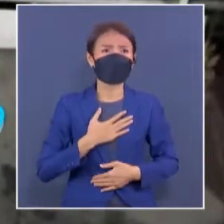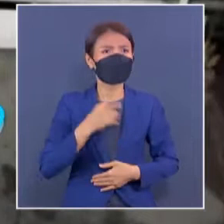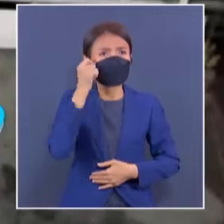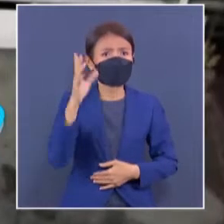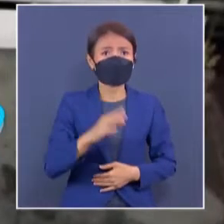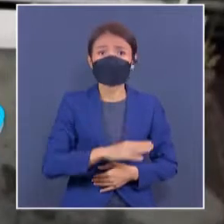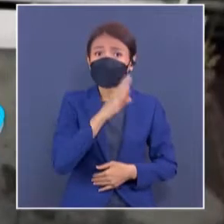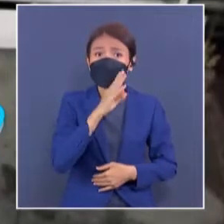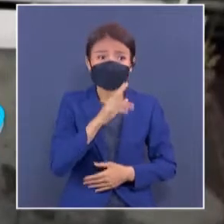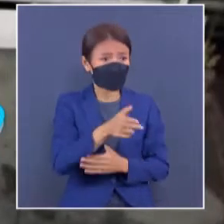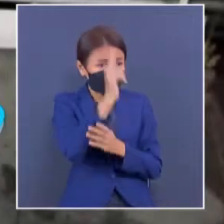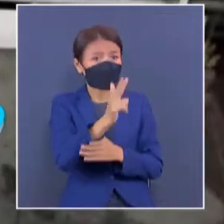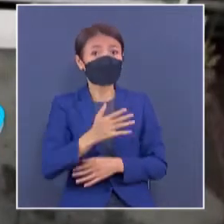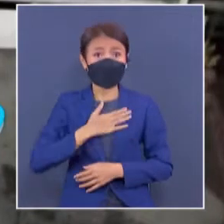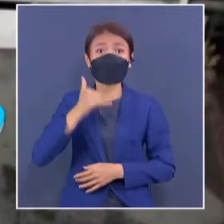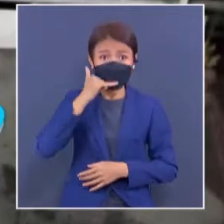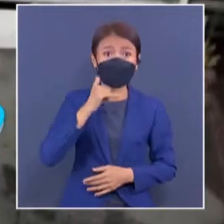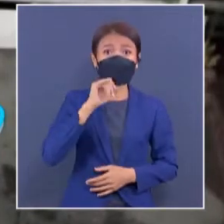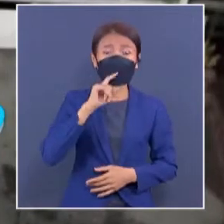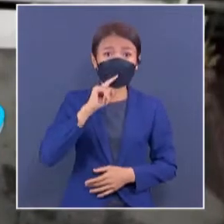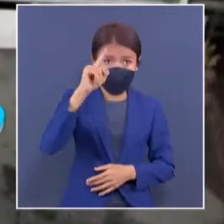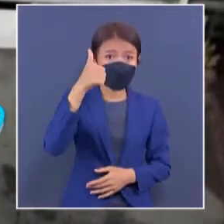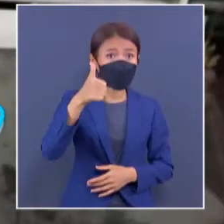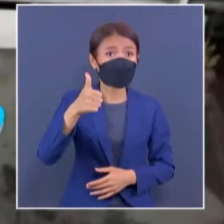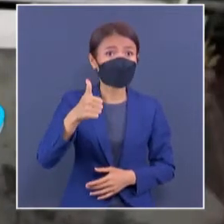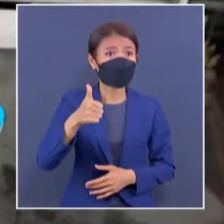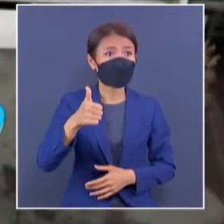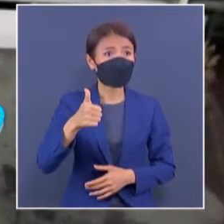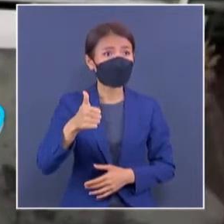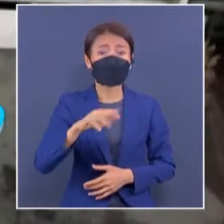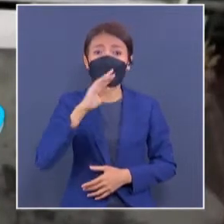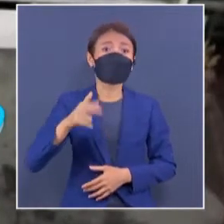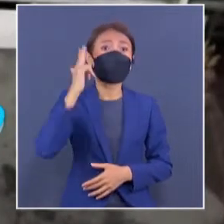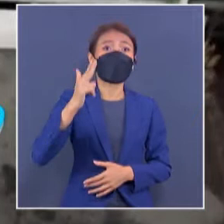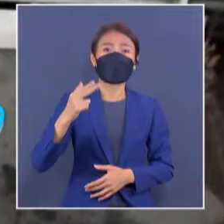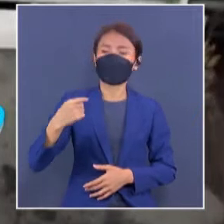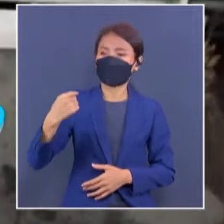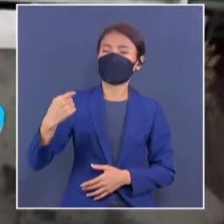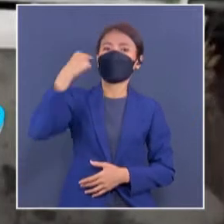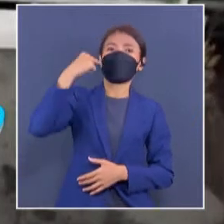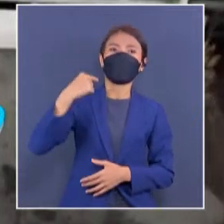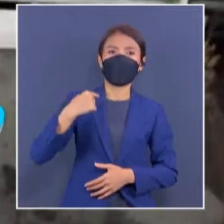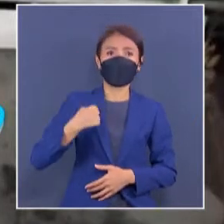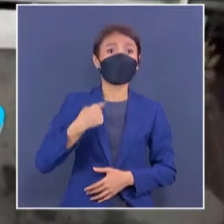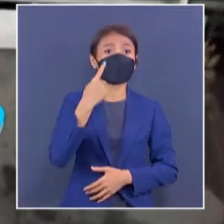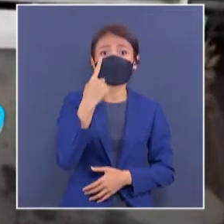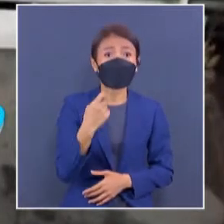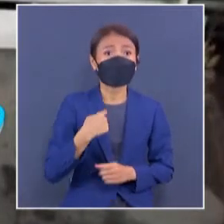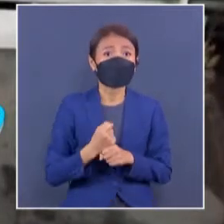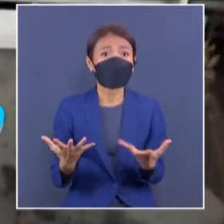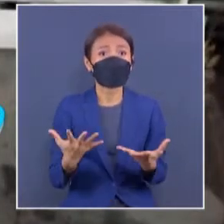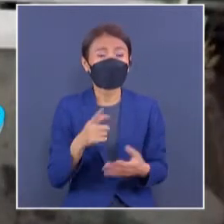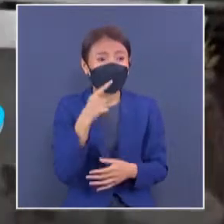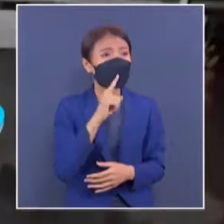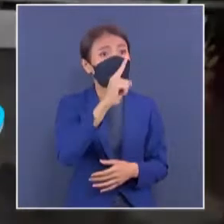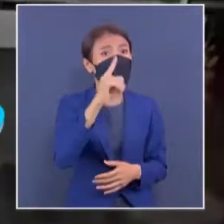เกิดเหตุแล้วผมจะแจ้งทันไหมล่ะ ครับ แล้วถ้าเกิดเหตุแล้วผมเป็นอะไรไปแล้วใครจะแจ้งล่ะเออนะครับเบื้องต้น